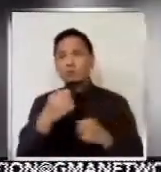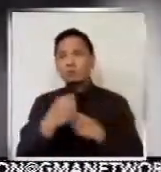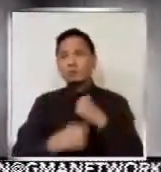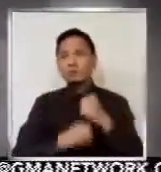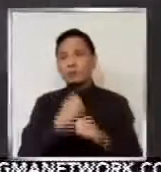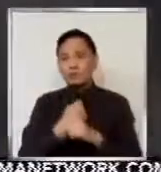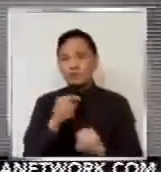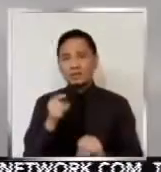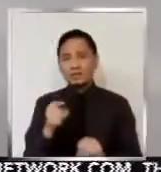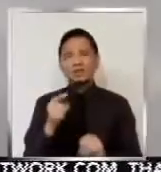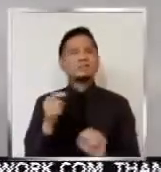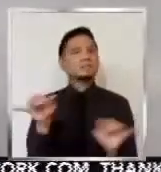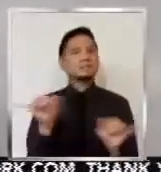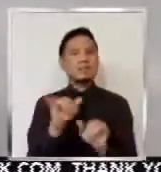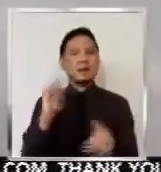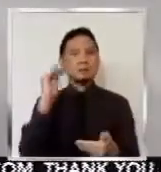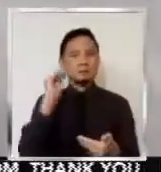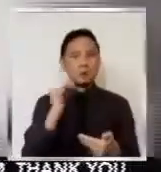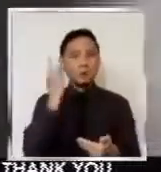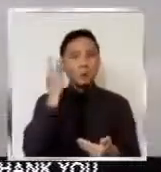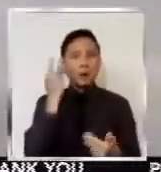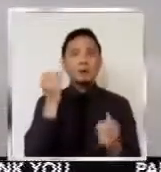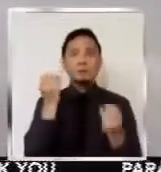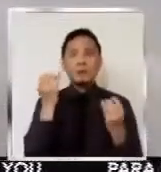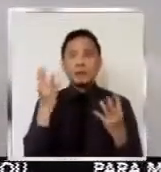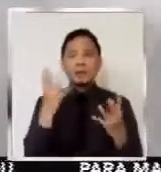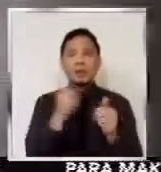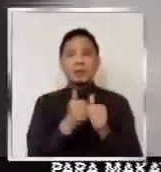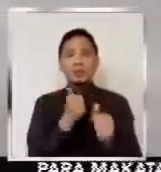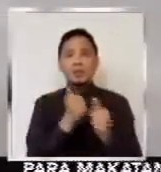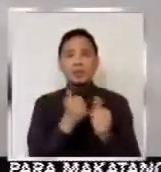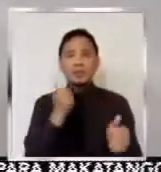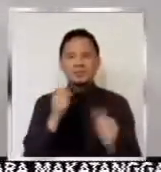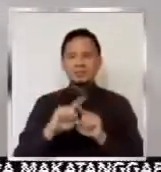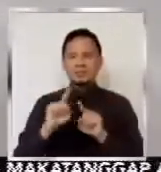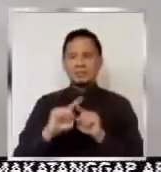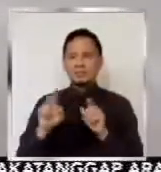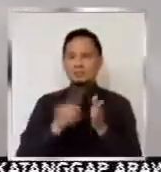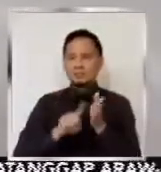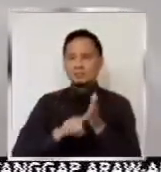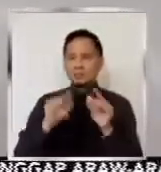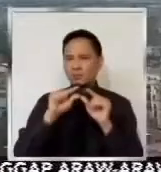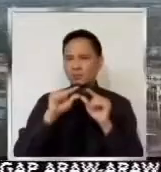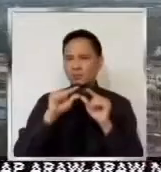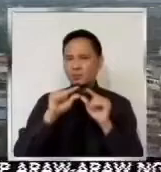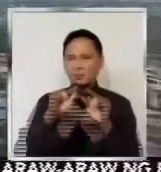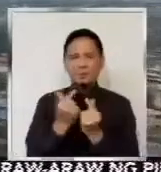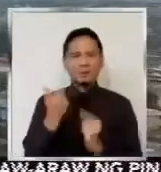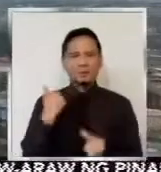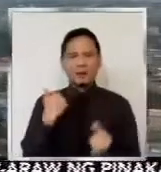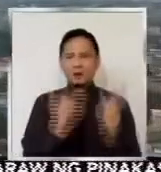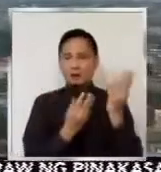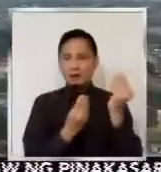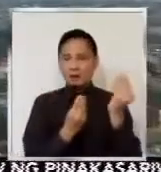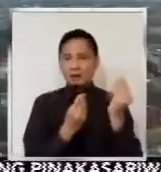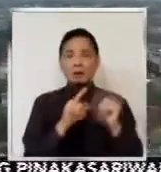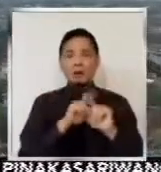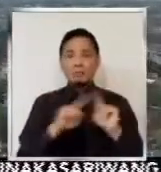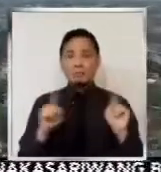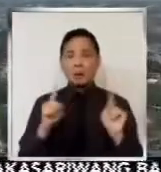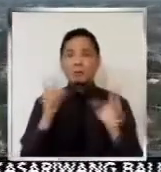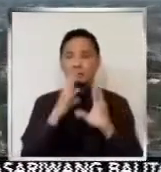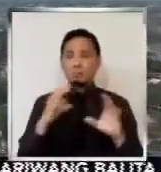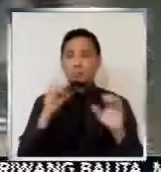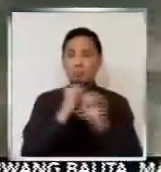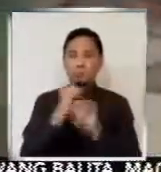na naiwasan batay sa datos ng Okta Research Group. Tanong tuloy ng ilan, ngayong patapos na ang buwan, gagraduate na ba